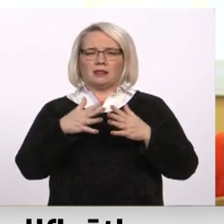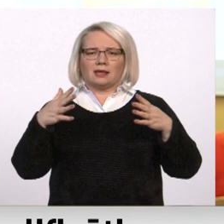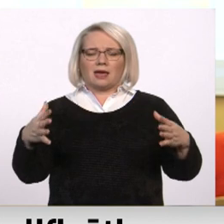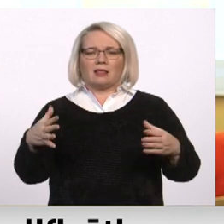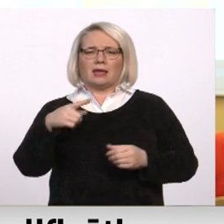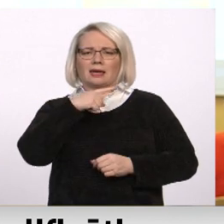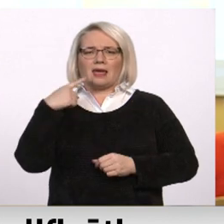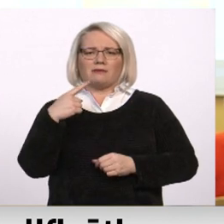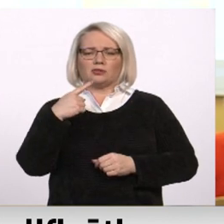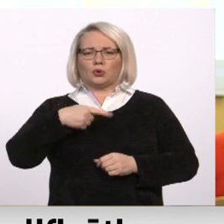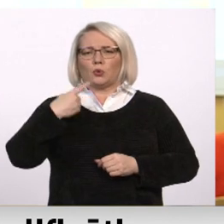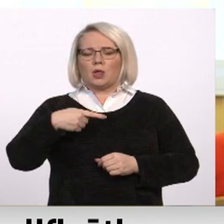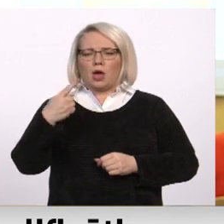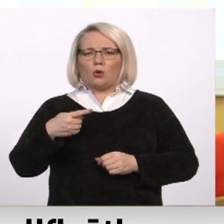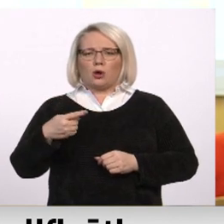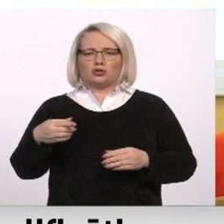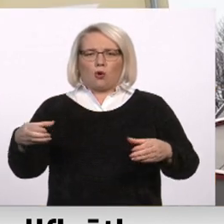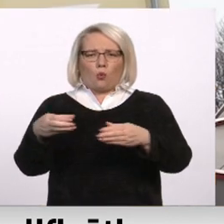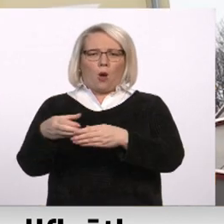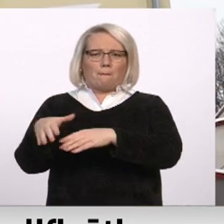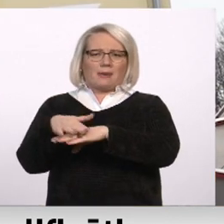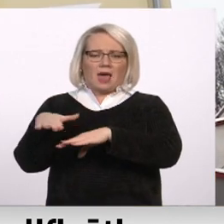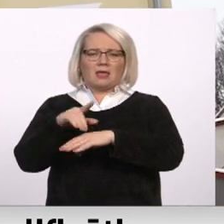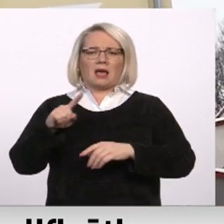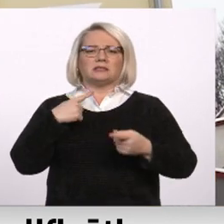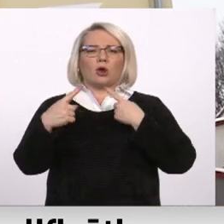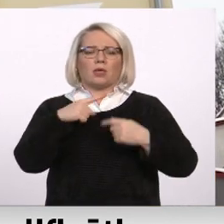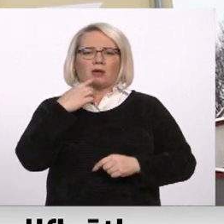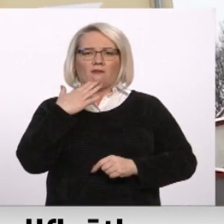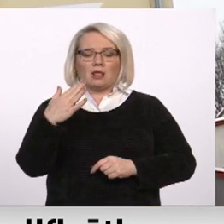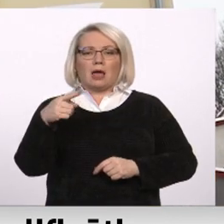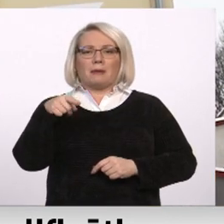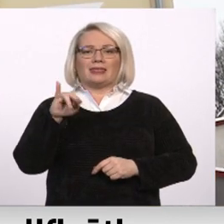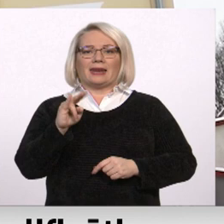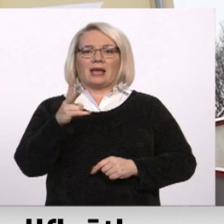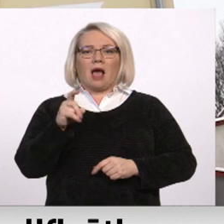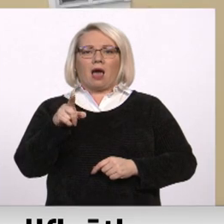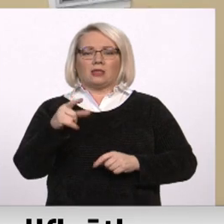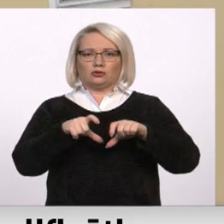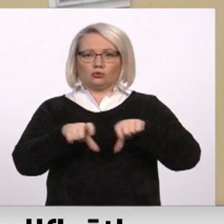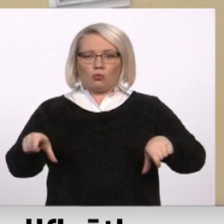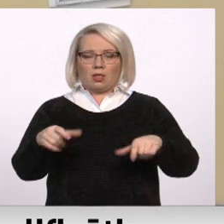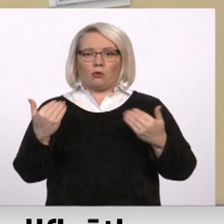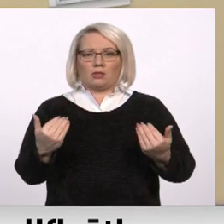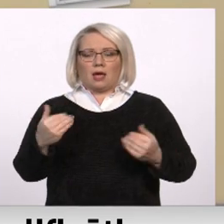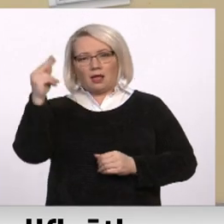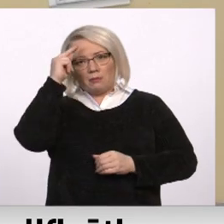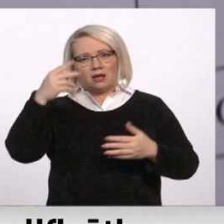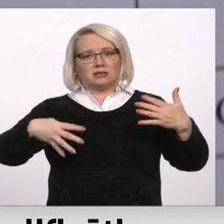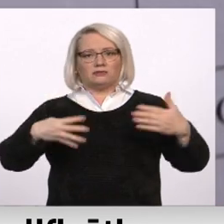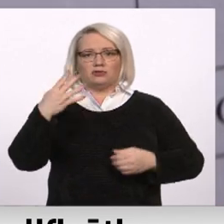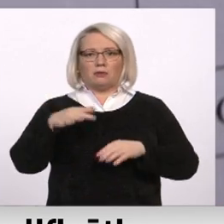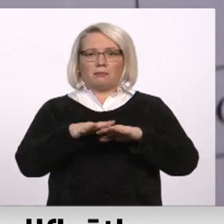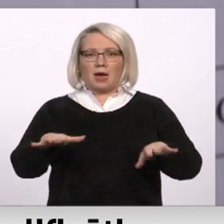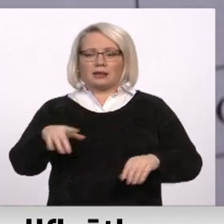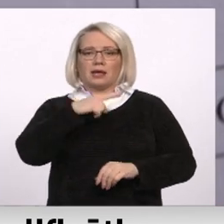kopiena, kas sarunājas krieviski, jā. Tikmēr Trikātes pamatskolā, kurā pašlaik mācās 94 bērni,